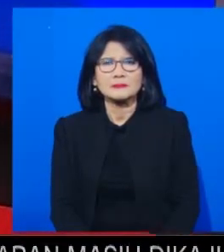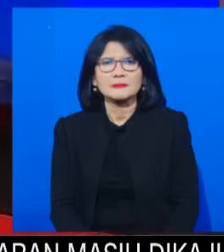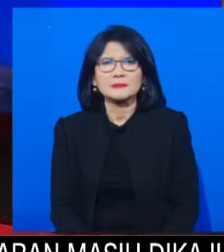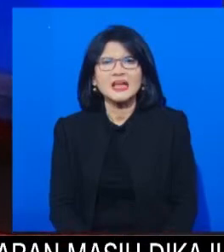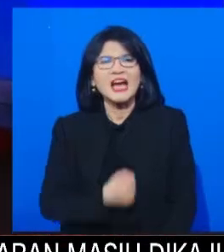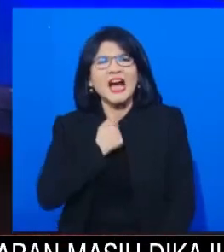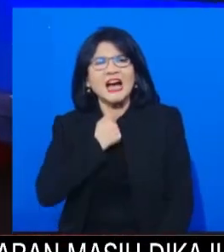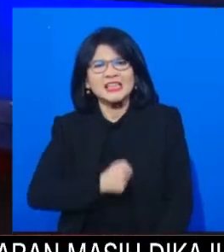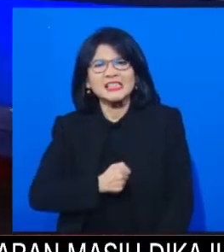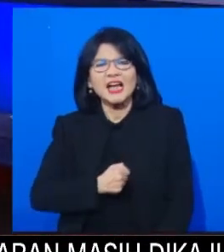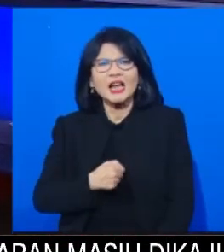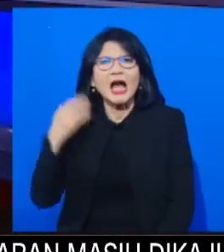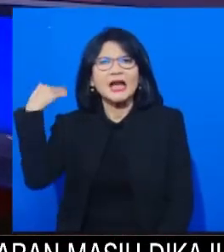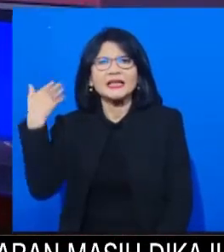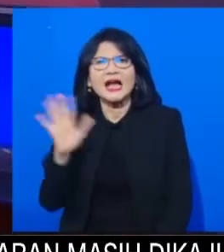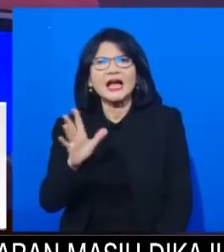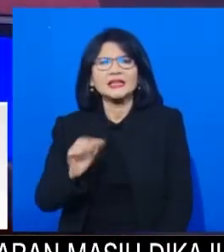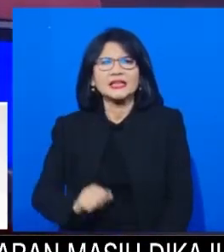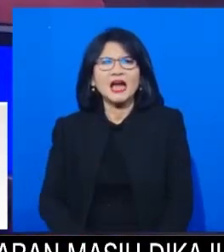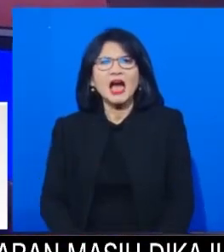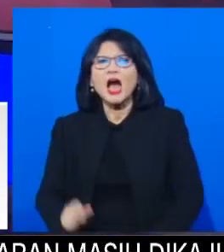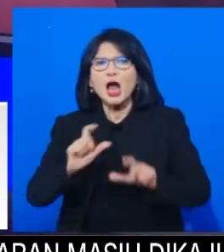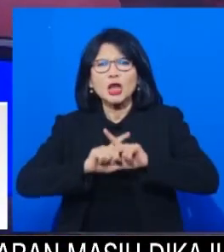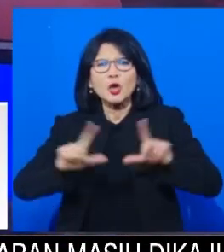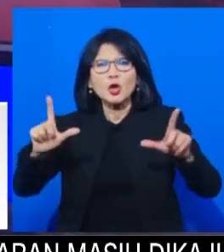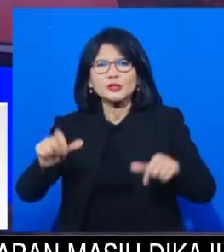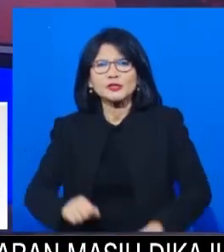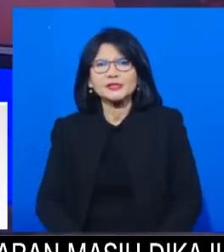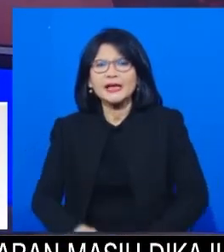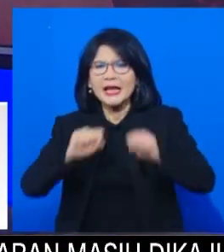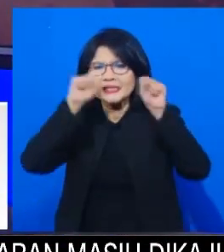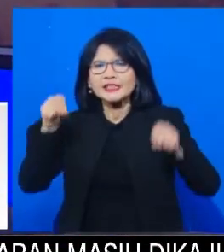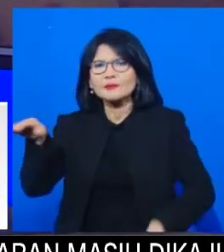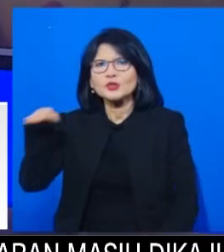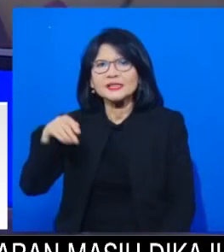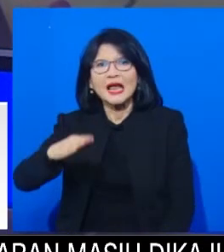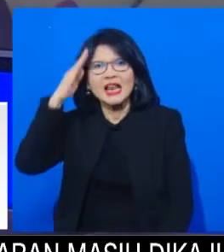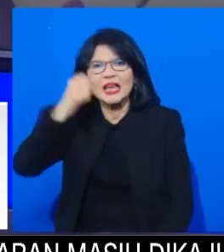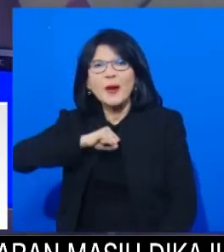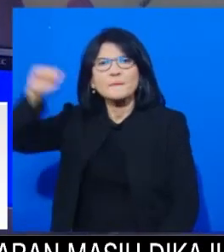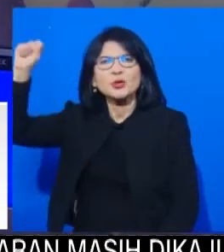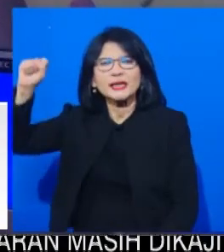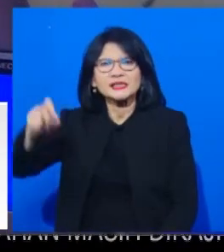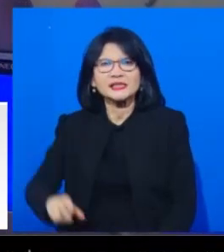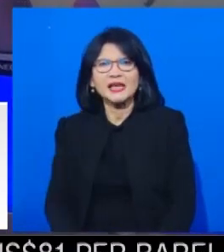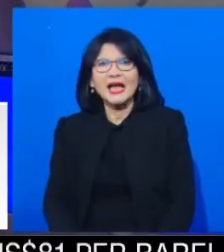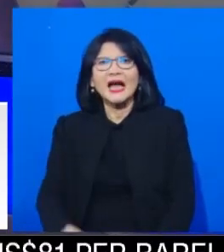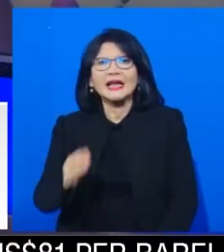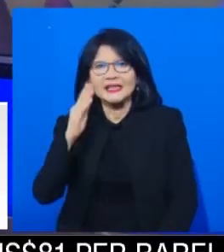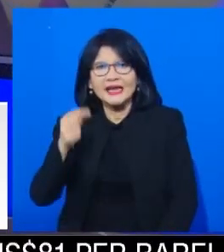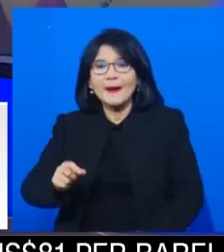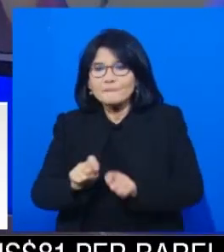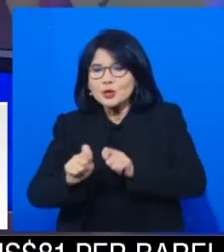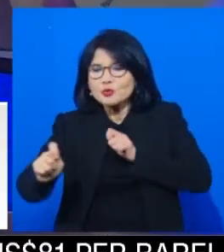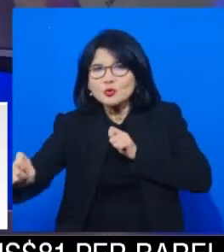Kesal antara adiknya tidak lolos verifikasi dalam sistem zonasi, seorang pria melakukan protes di depan sekolah. Ia bahkan nekat mengukur jarak rumah ke